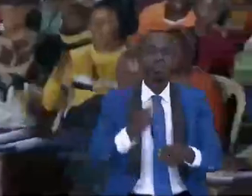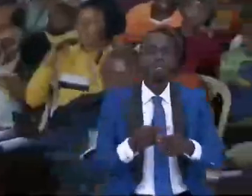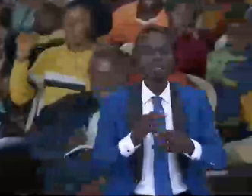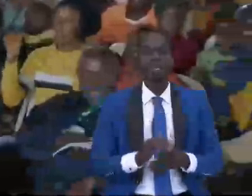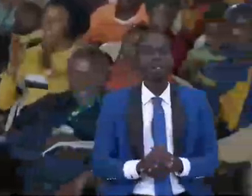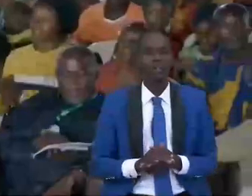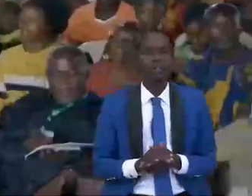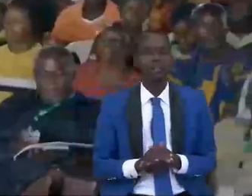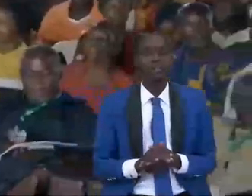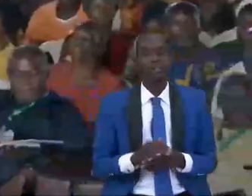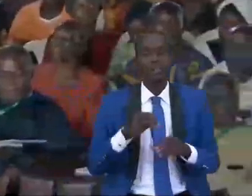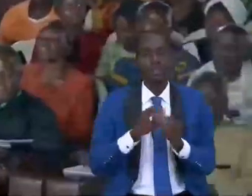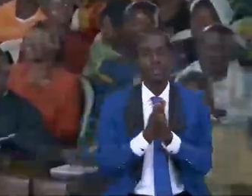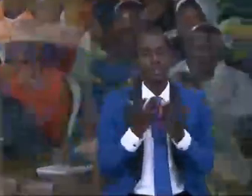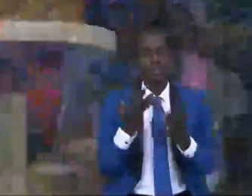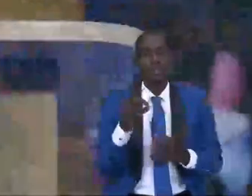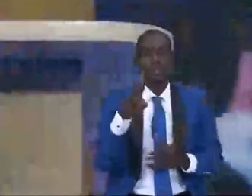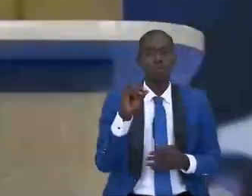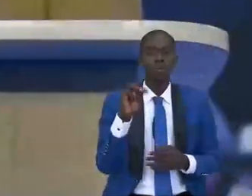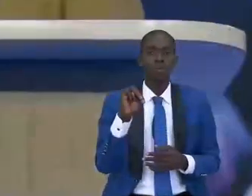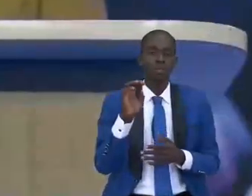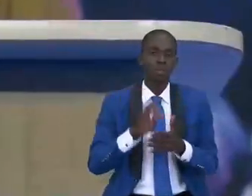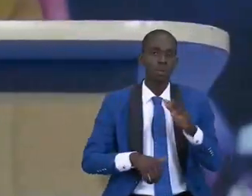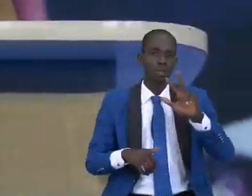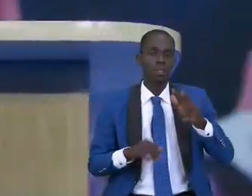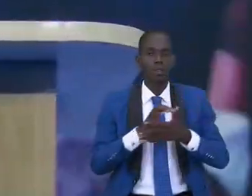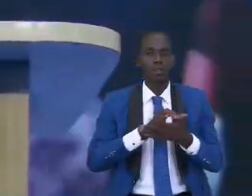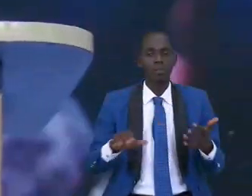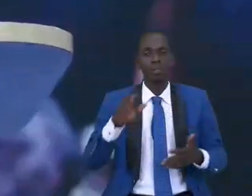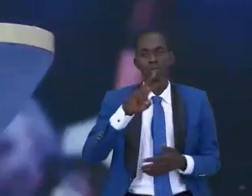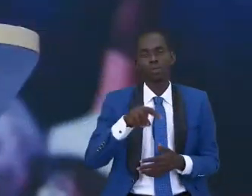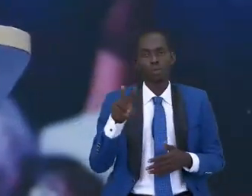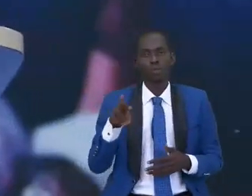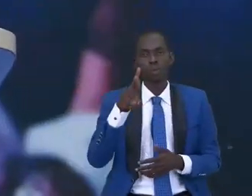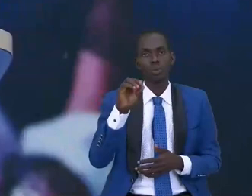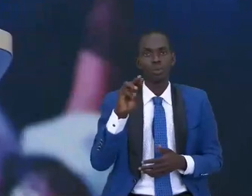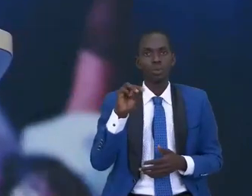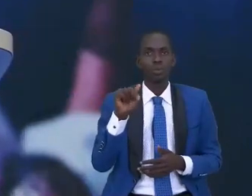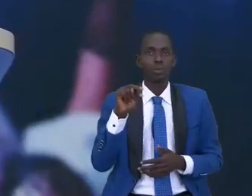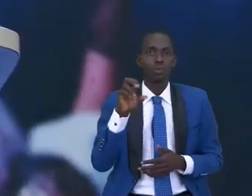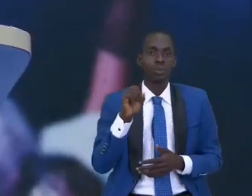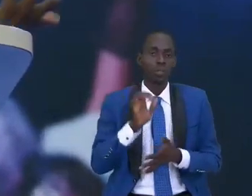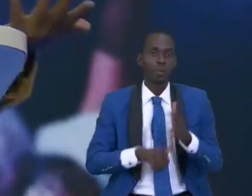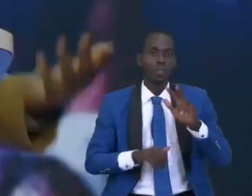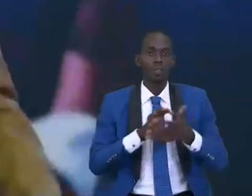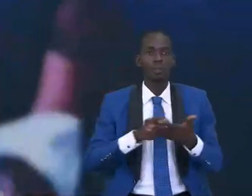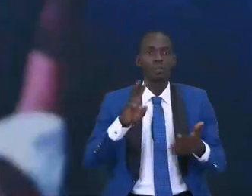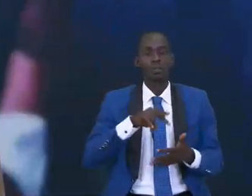Jésus-Christ. Nous lisons dans Romains 3, Romains 3, verset 22.